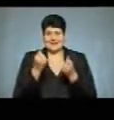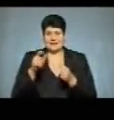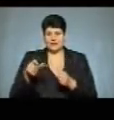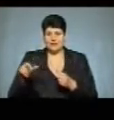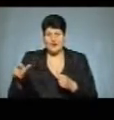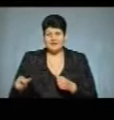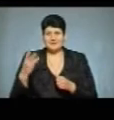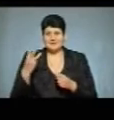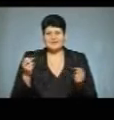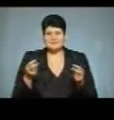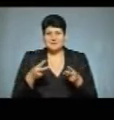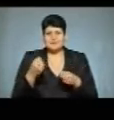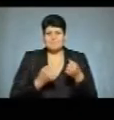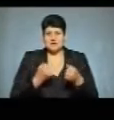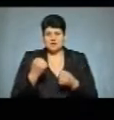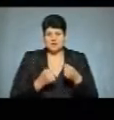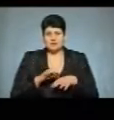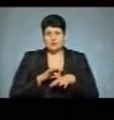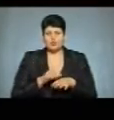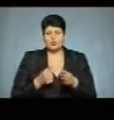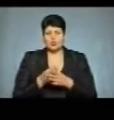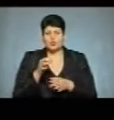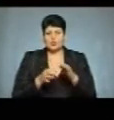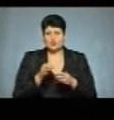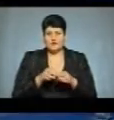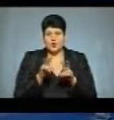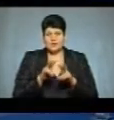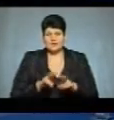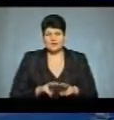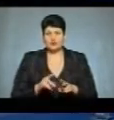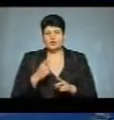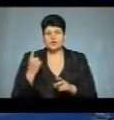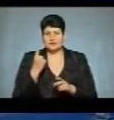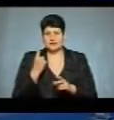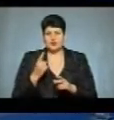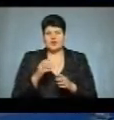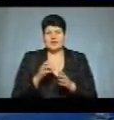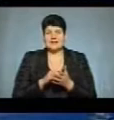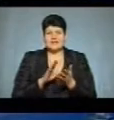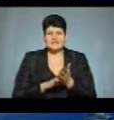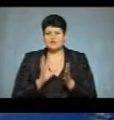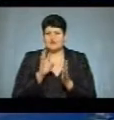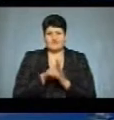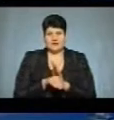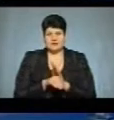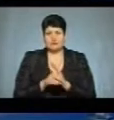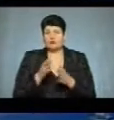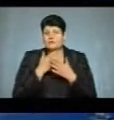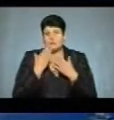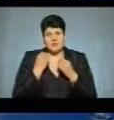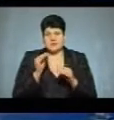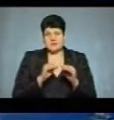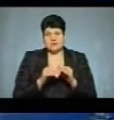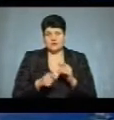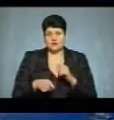3 спецмашини. Проводилось досудове розслідування. До єдиного реєстру не внесено. Кримінальну справу не порушували, бо немає складу